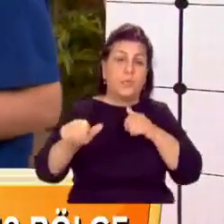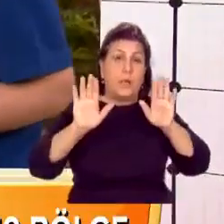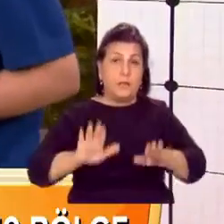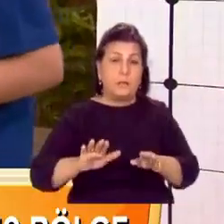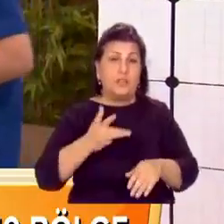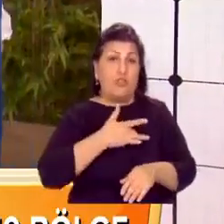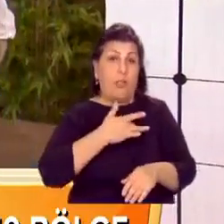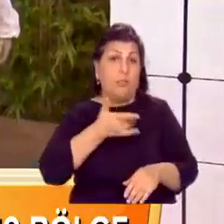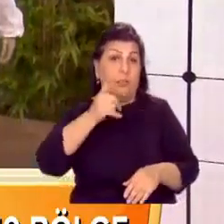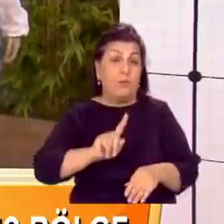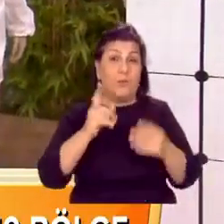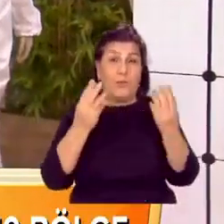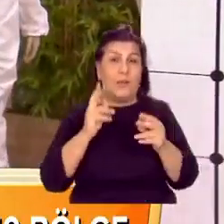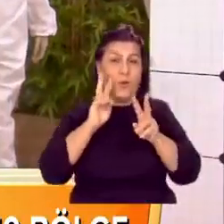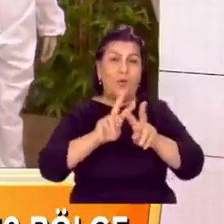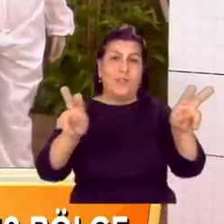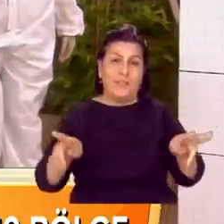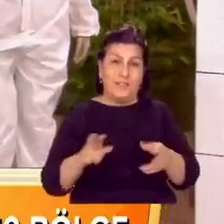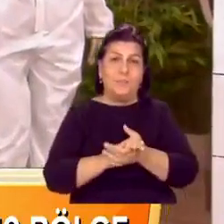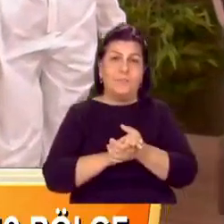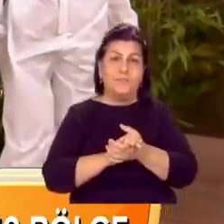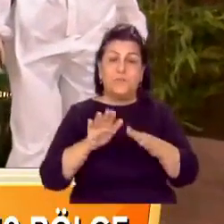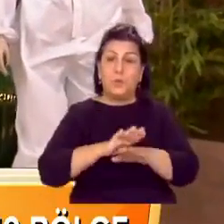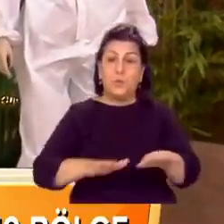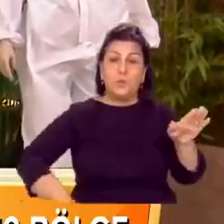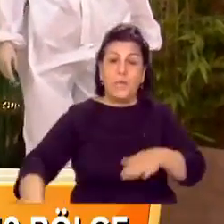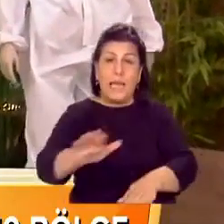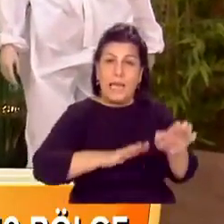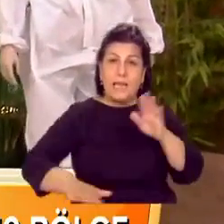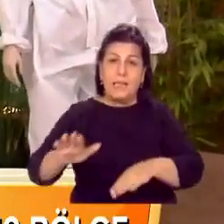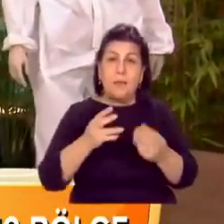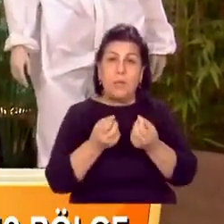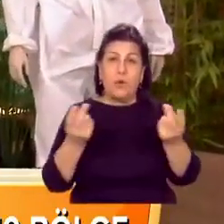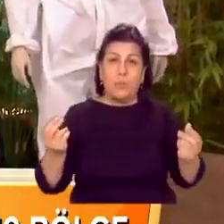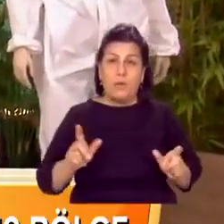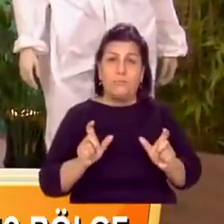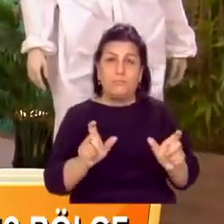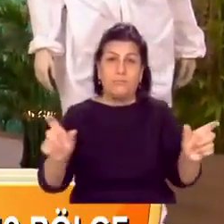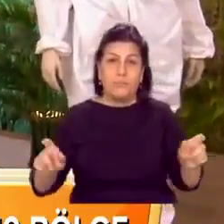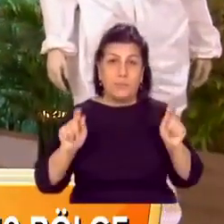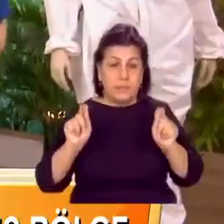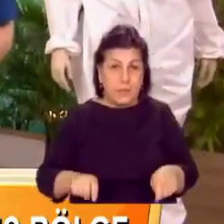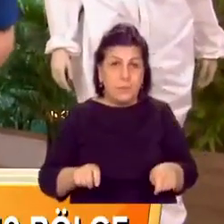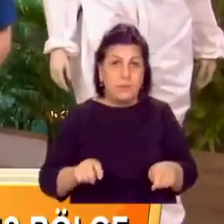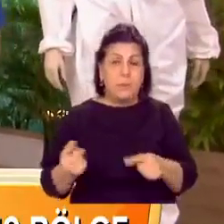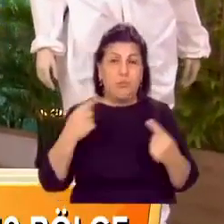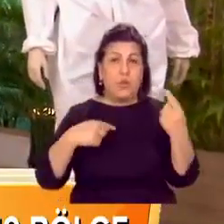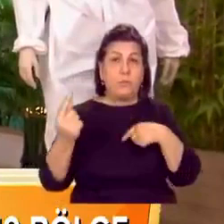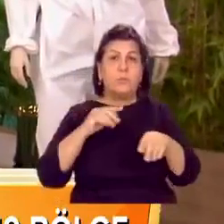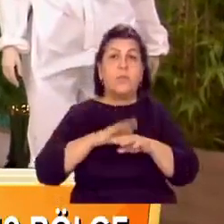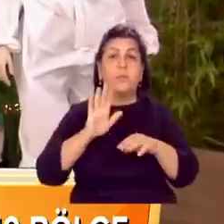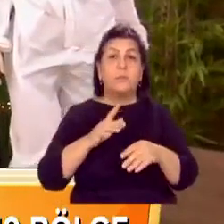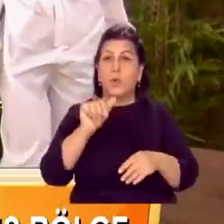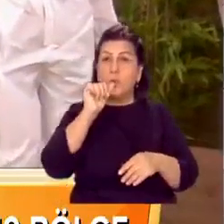canlı sizlere gösteriyor olacağım şimdi yüzeyleri dezenfekte edin mikropları bir yüzeyden diğer yüzeye bulaştırmamak için böyle